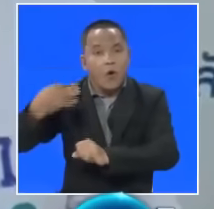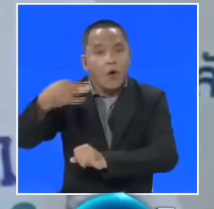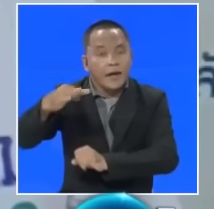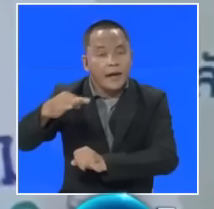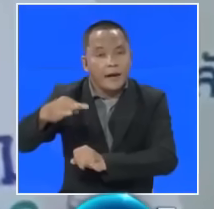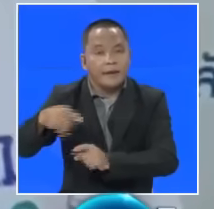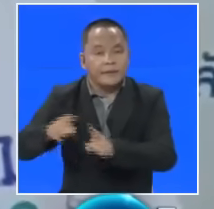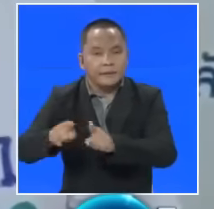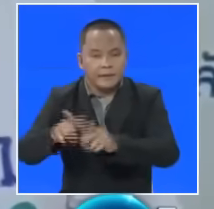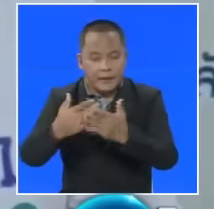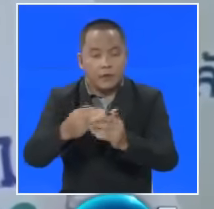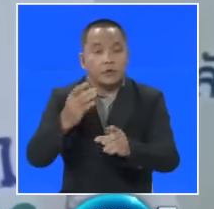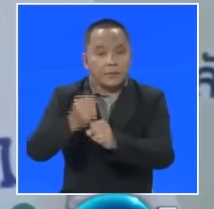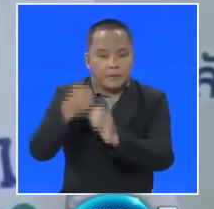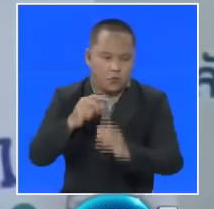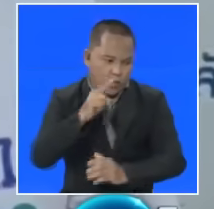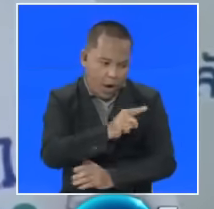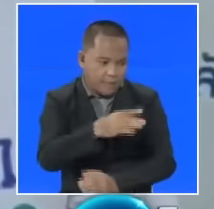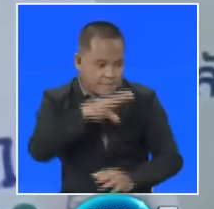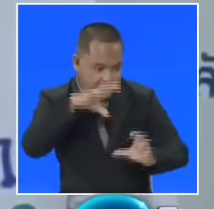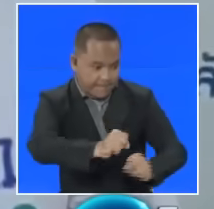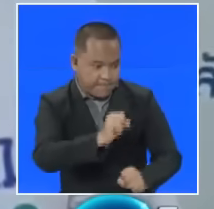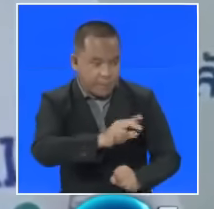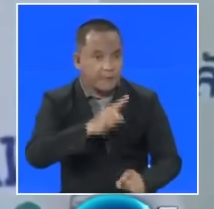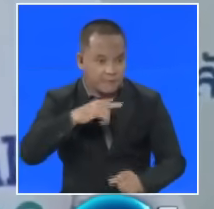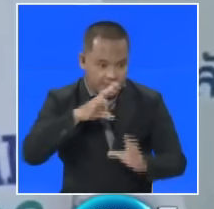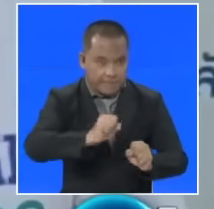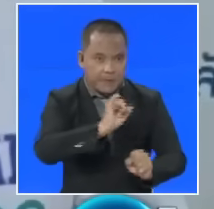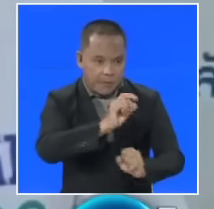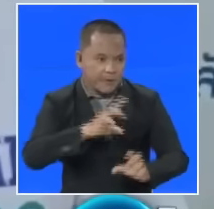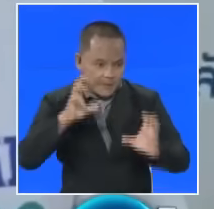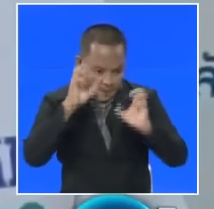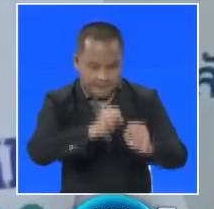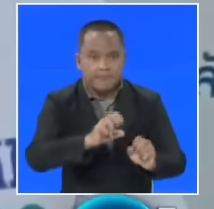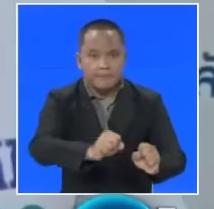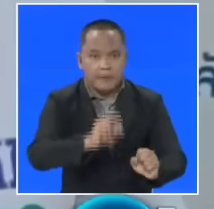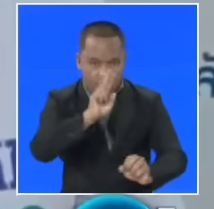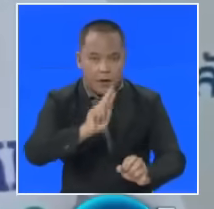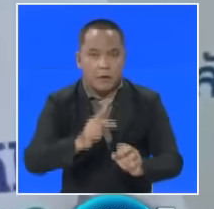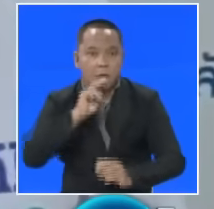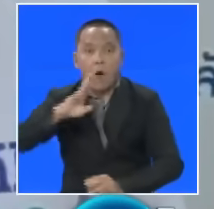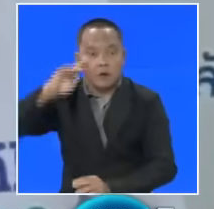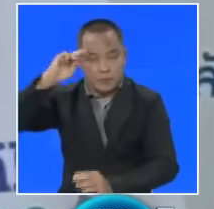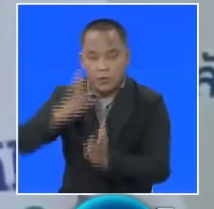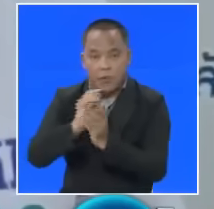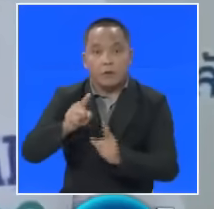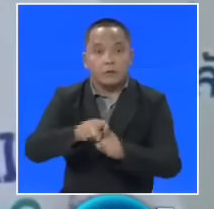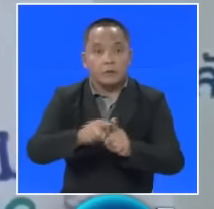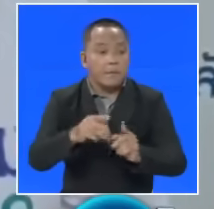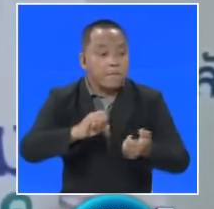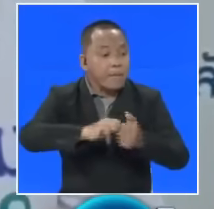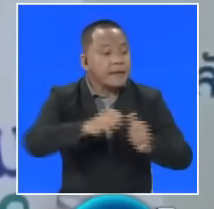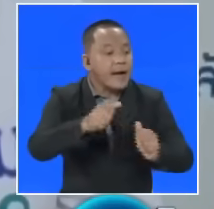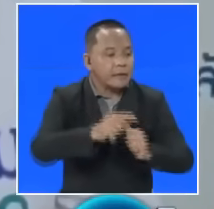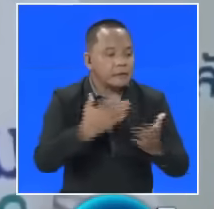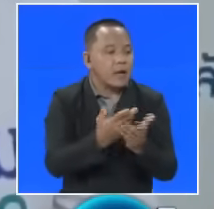Lead นะคะนอกจากนี้ผู้ก่อเหตุขู่บอกว่าถ้าโดนจับแล้วได้ออกมานะจะตามไม่เลิกเลยให้บอกกับตำรวจด้วยว่ากรณีที่เกิดขึ้น